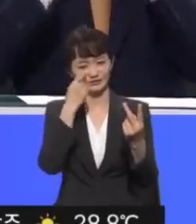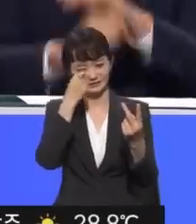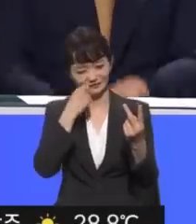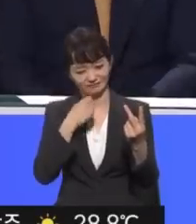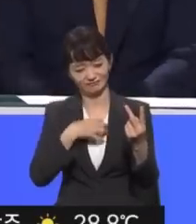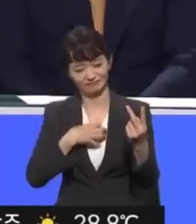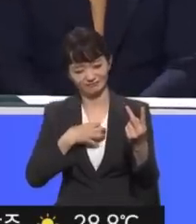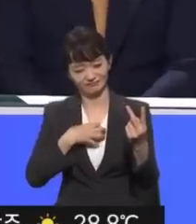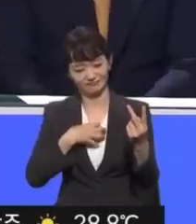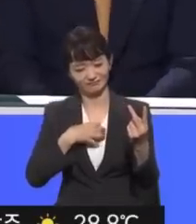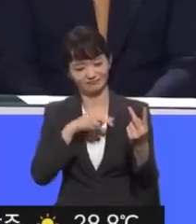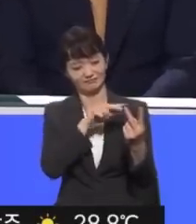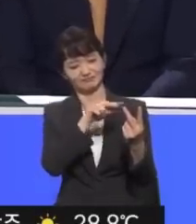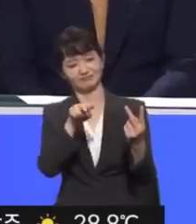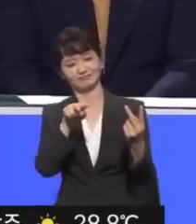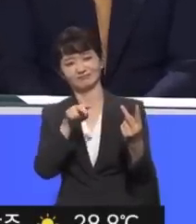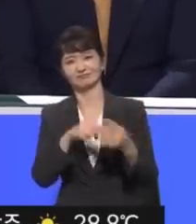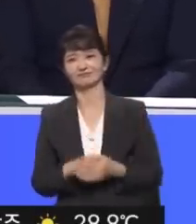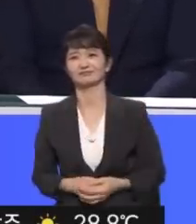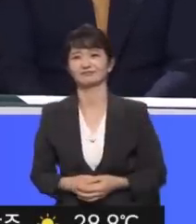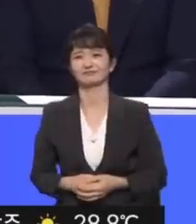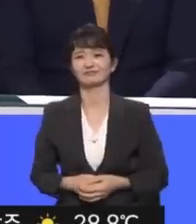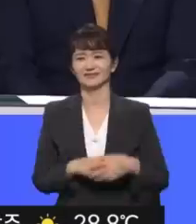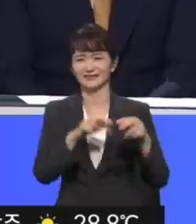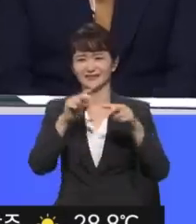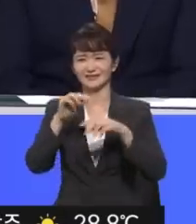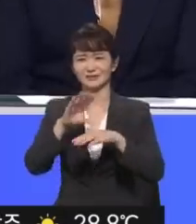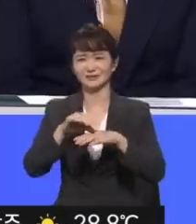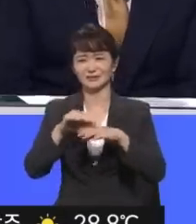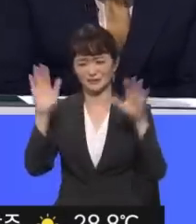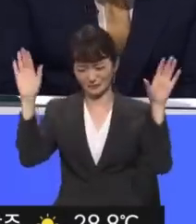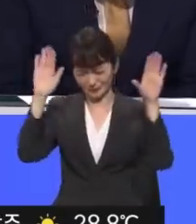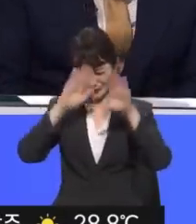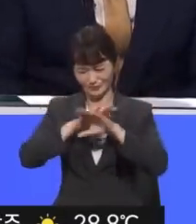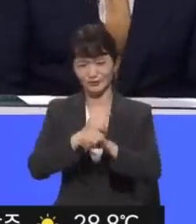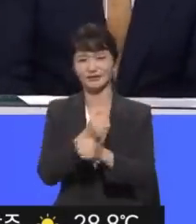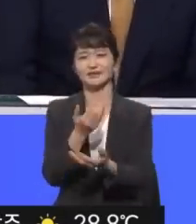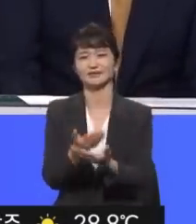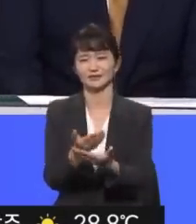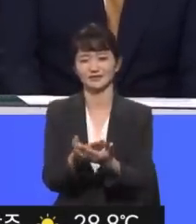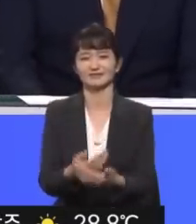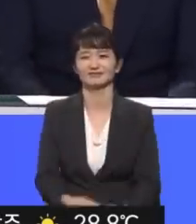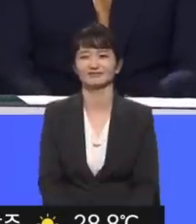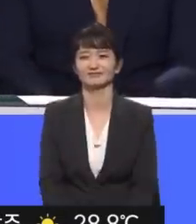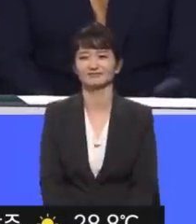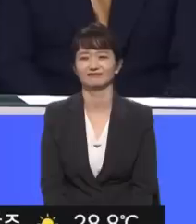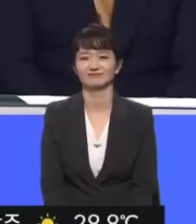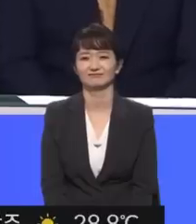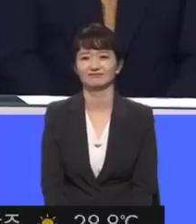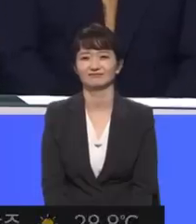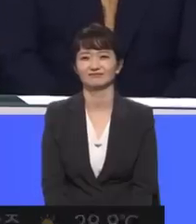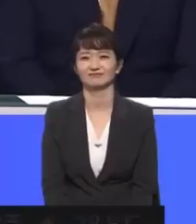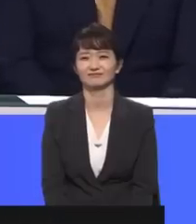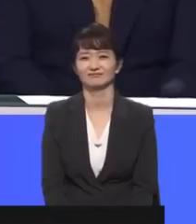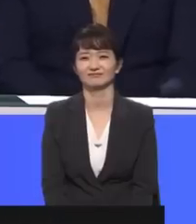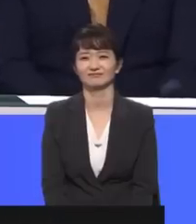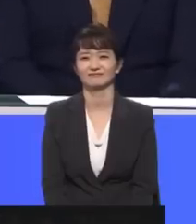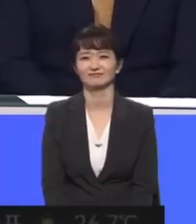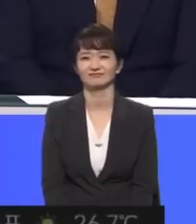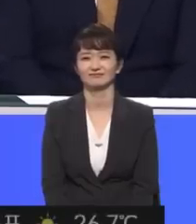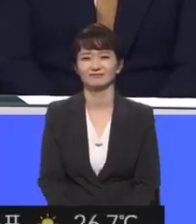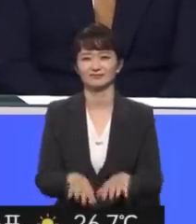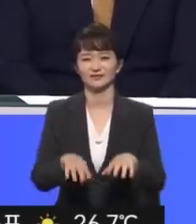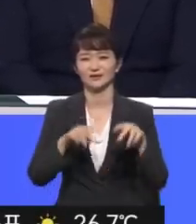슬퍼요 궁금이 니까 썰전 나이트 로 해주세요 햄릿 어떤 악연 수준 4 울 썰 절제 나이트 해도